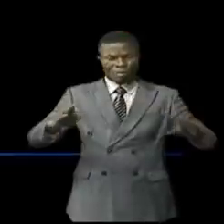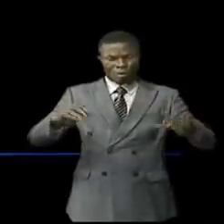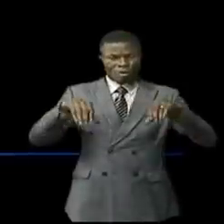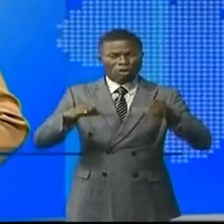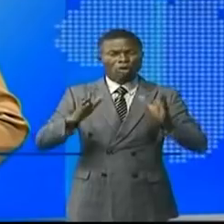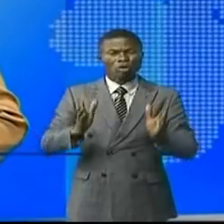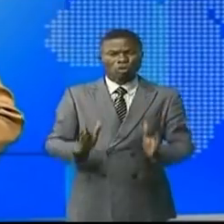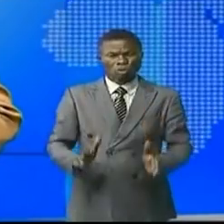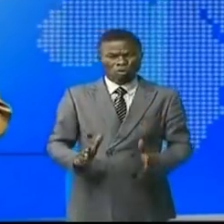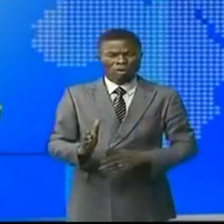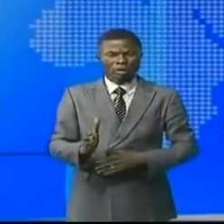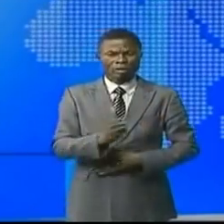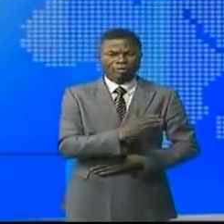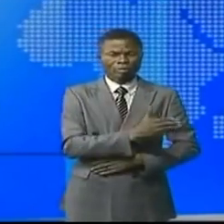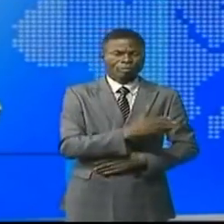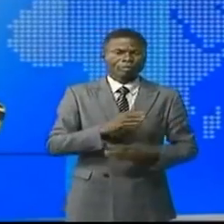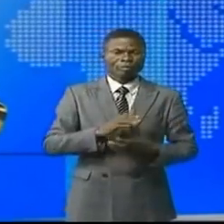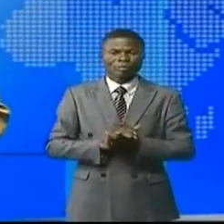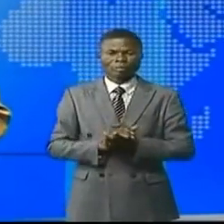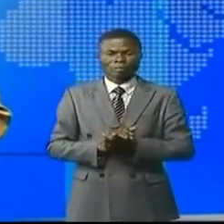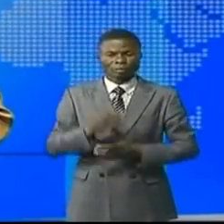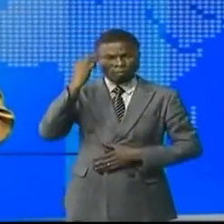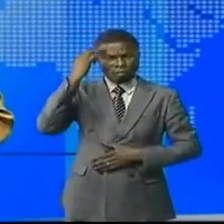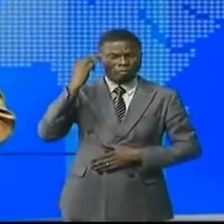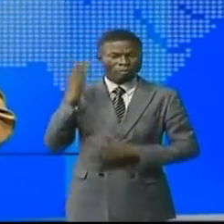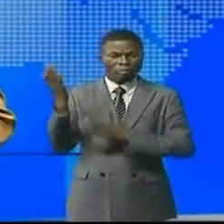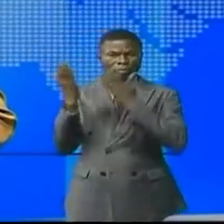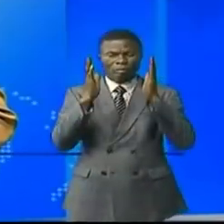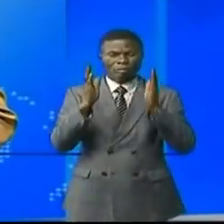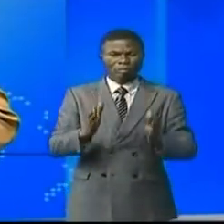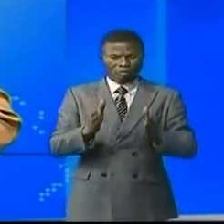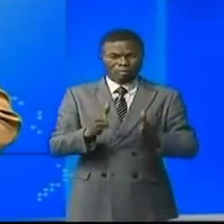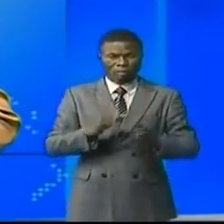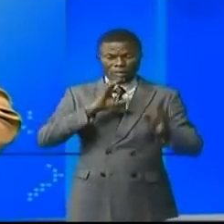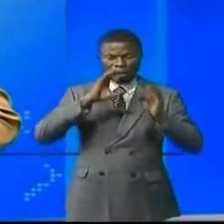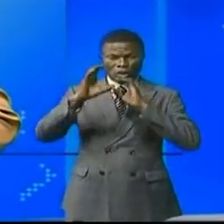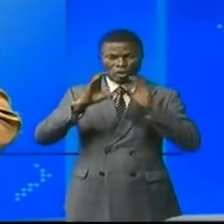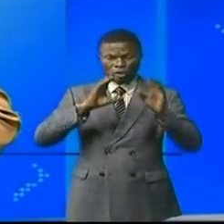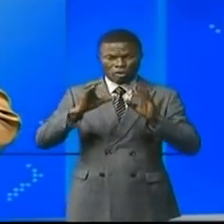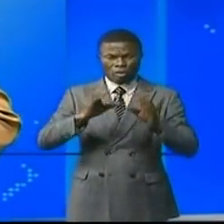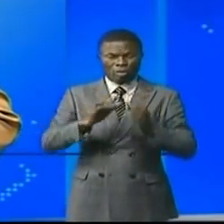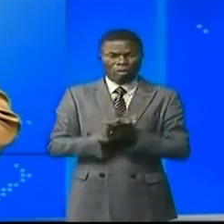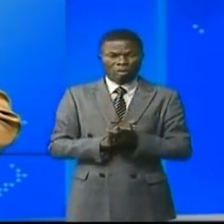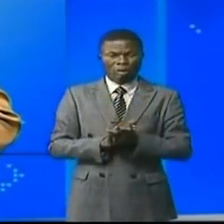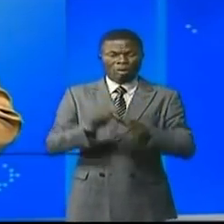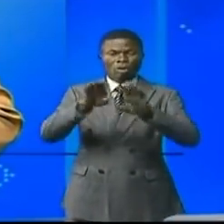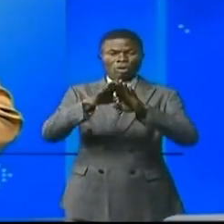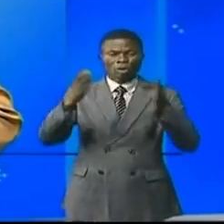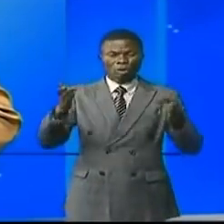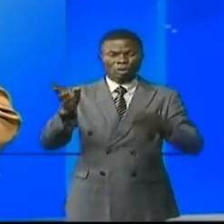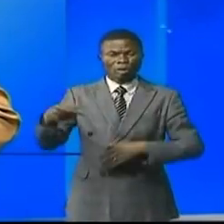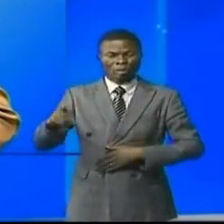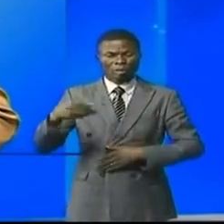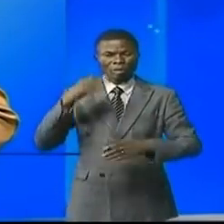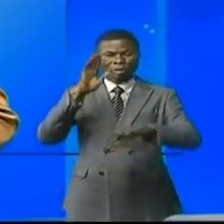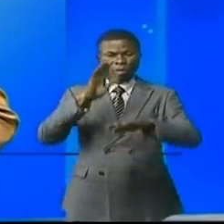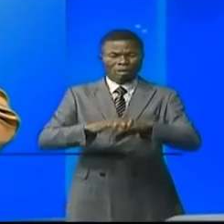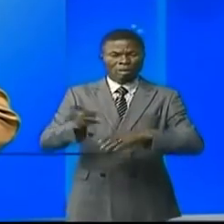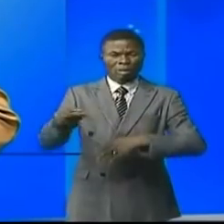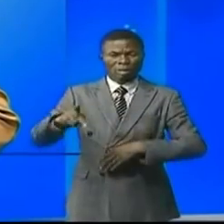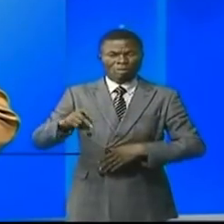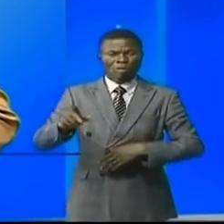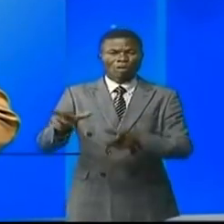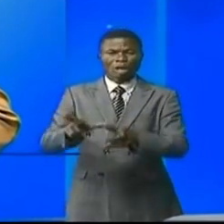Congolais. Le ministre des Transports, Voies de Communication et de Désenclavement est arrivé dans la province du